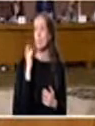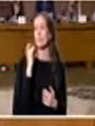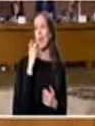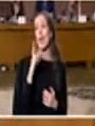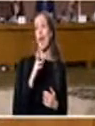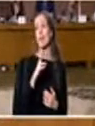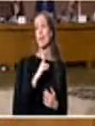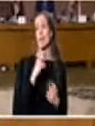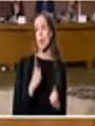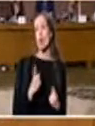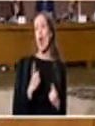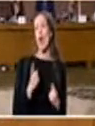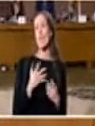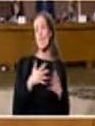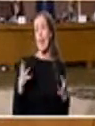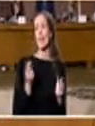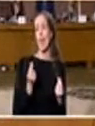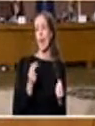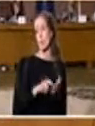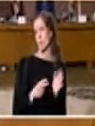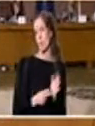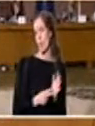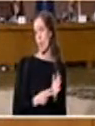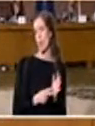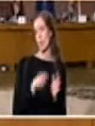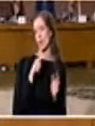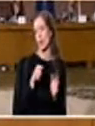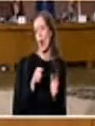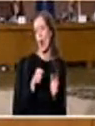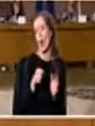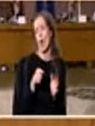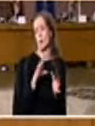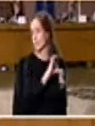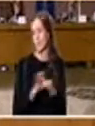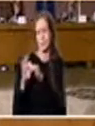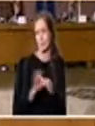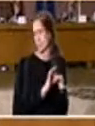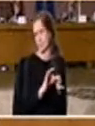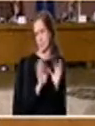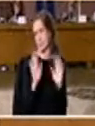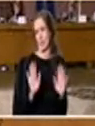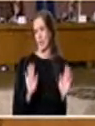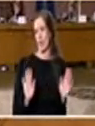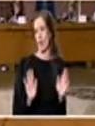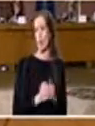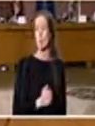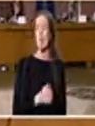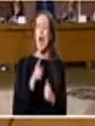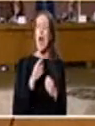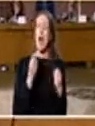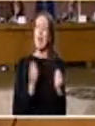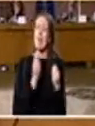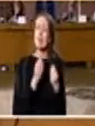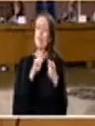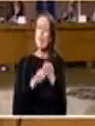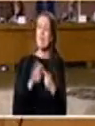kada imate ozbiljnih ekonomskih problema. I to je zakonomernost koja postoji. No, nekoliko reči o